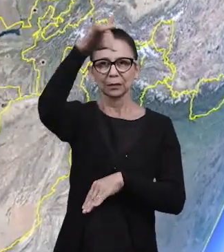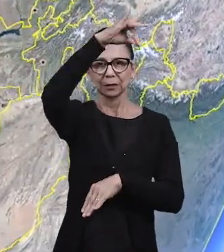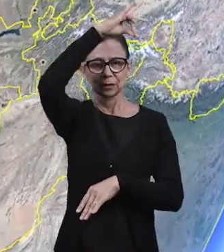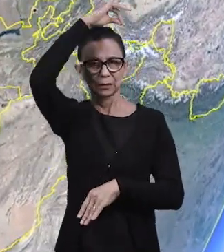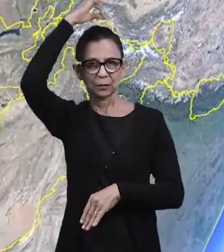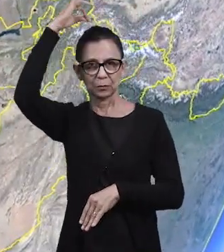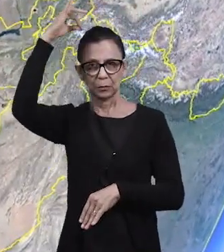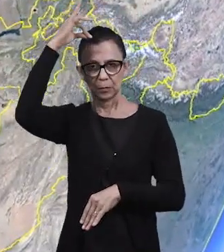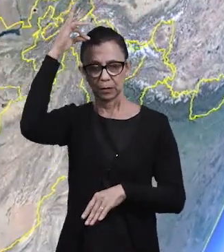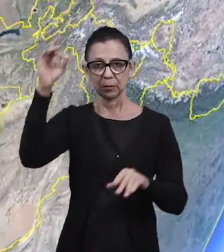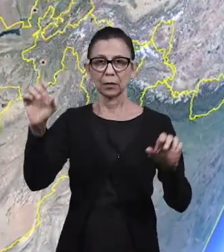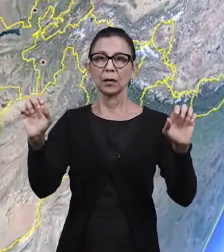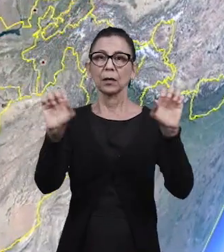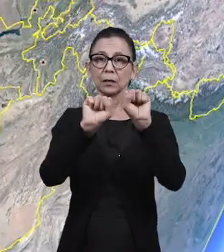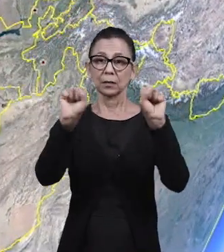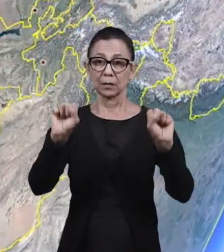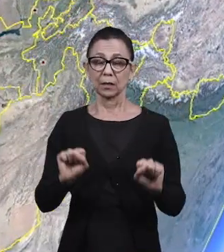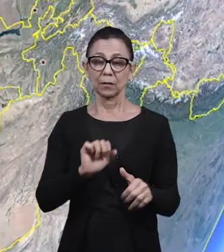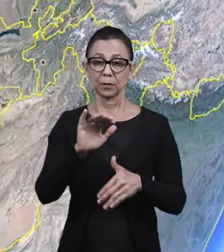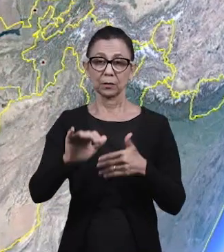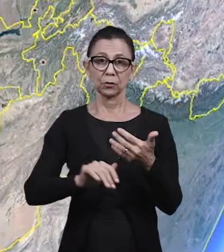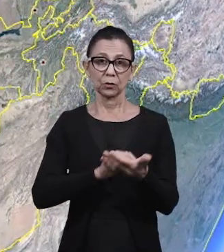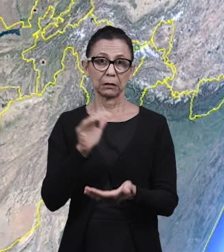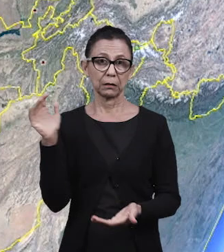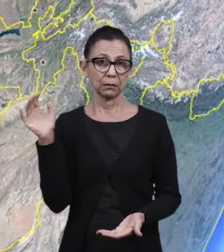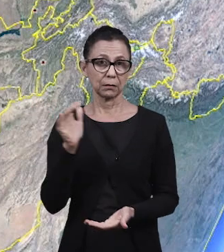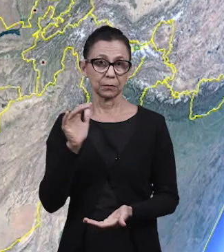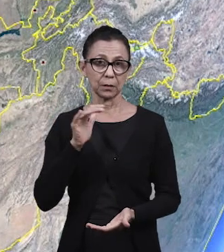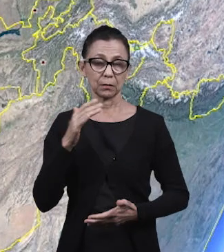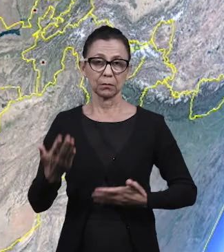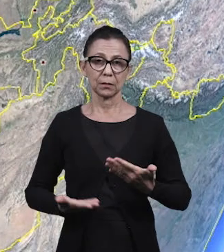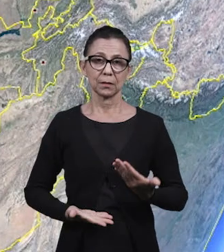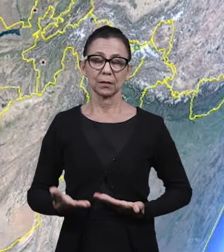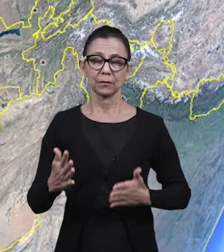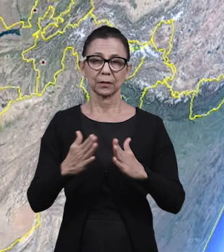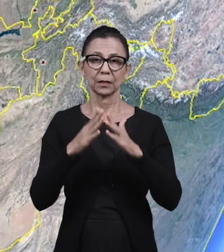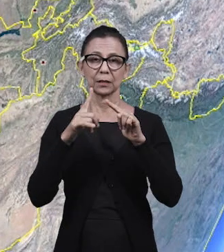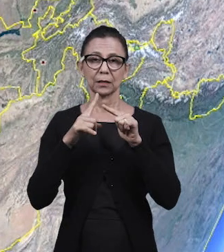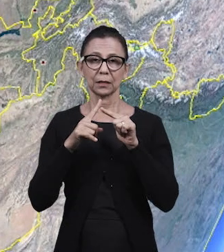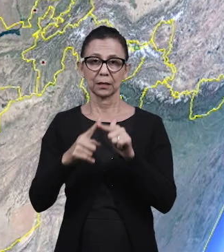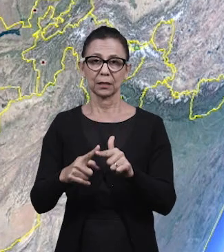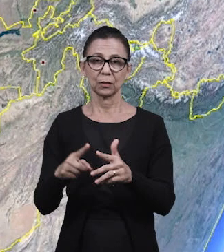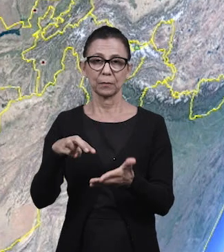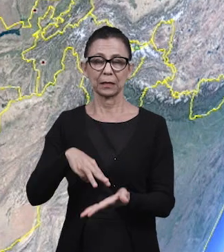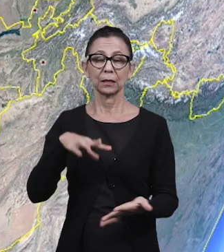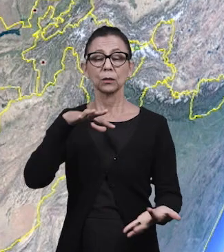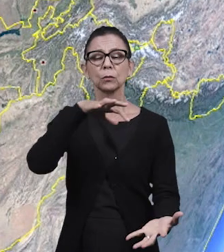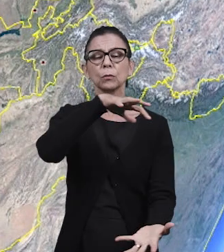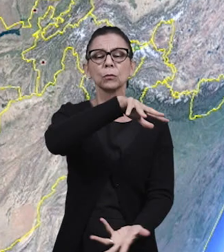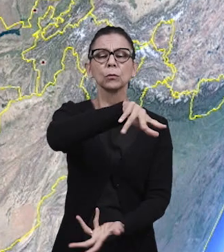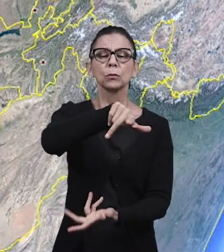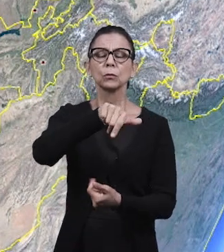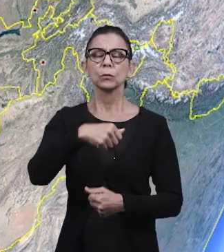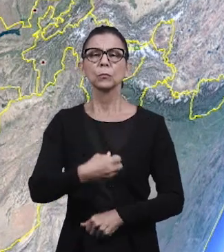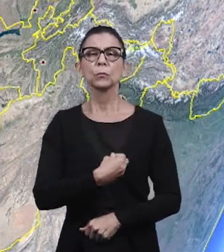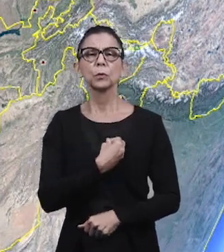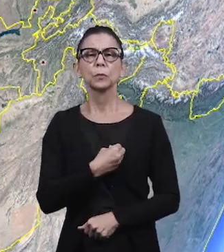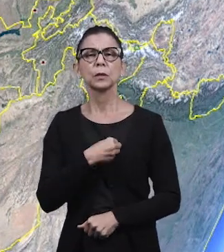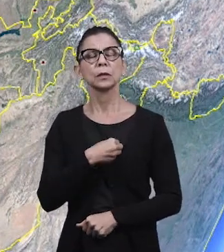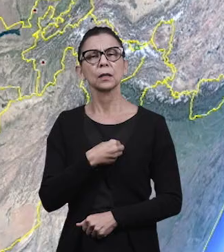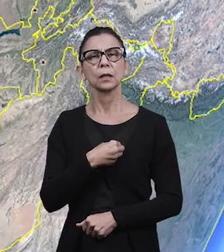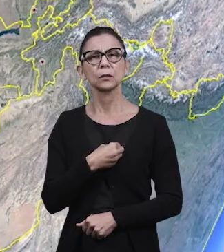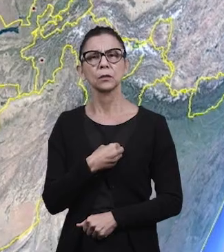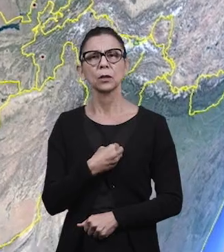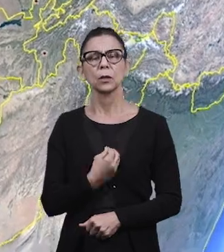esprit. À travers le système de transmission, les membres de l'Église chrétienne Maranatha de toute la planète